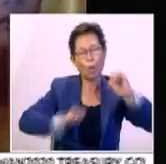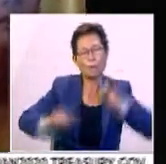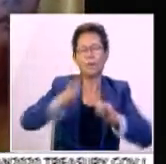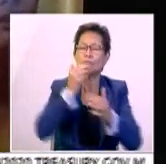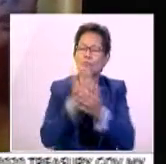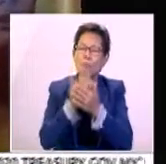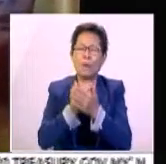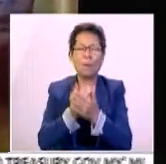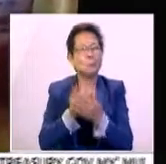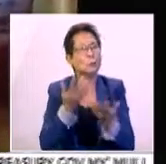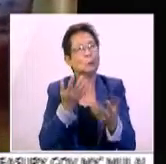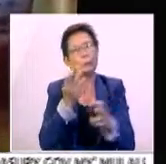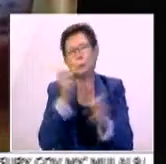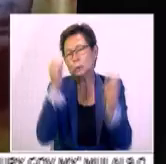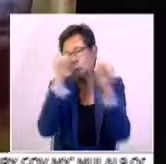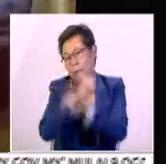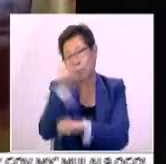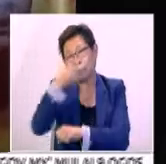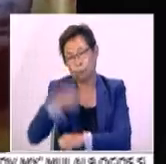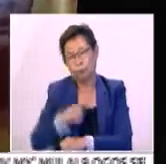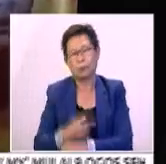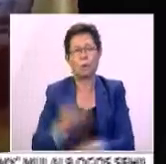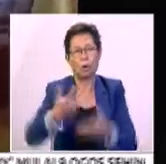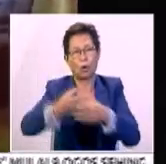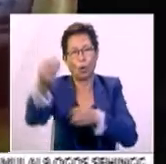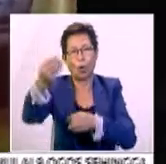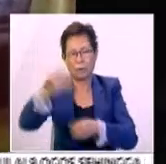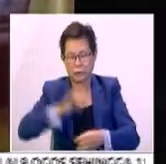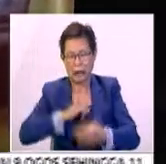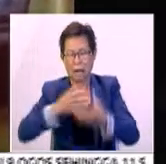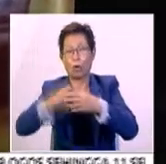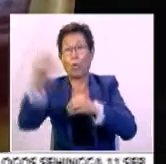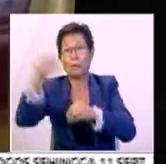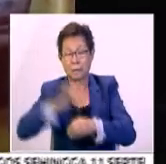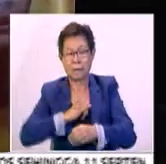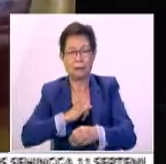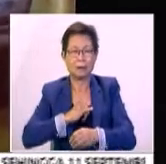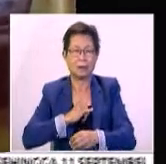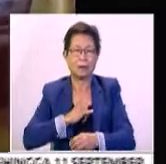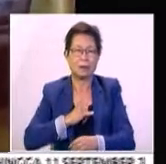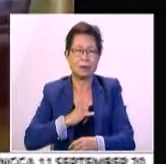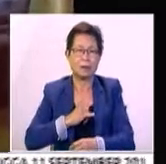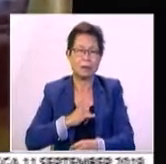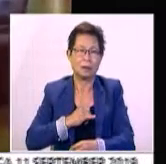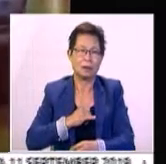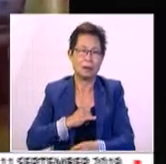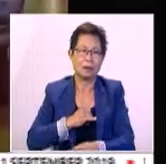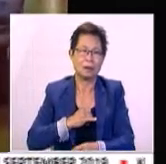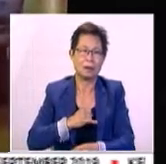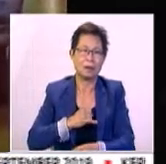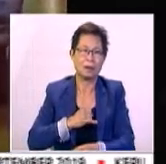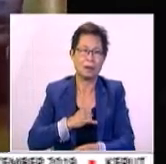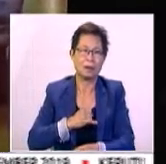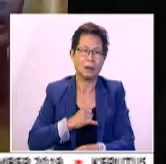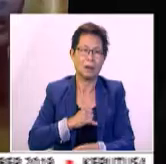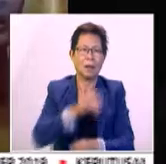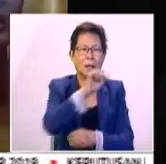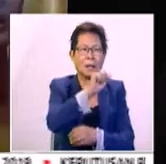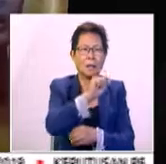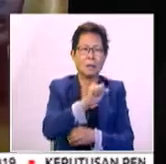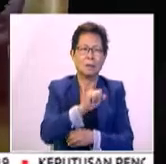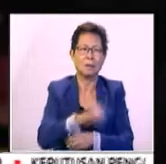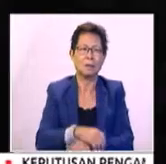satu cabaran untuk saya. Sebab luar daripada diri saya sendiri sebenarnya cerita ni. Dan terima kasih kepada Abang Opi sebab guide saya dari A sampai Z untuk